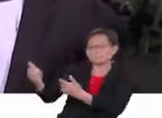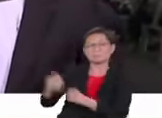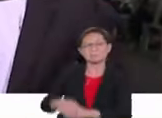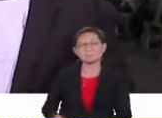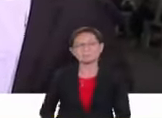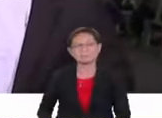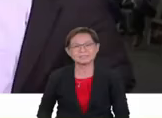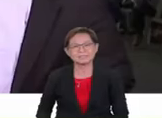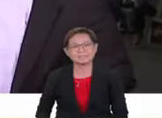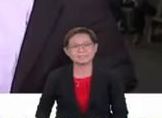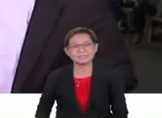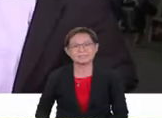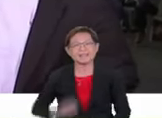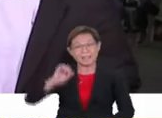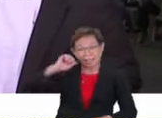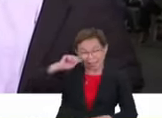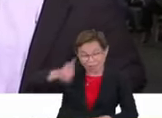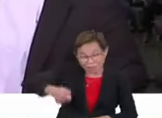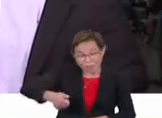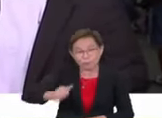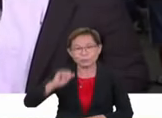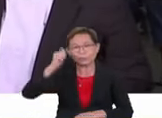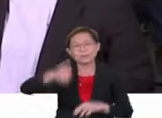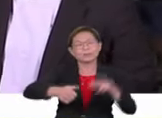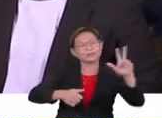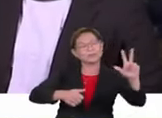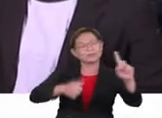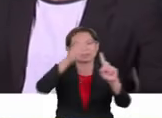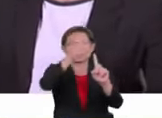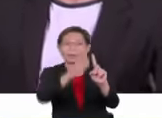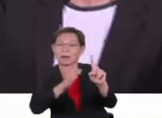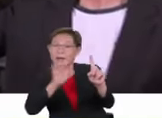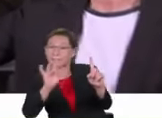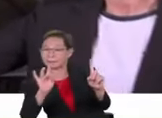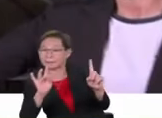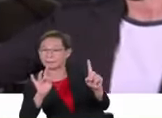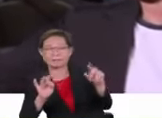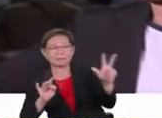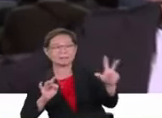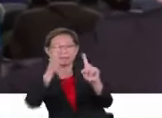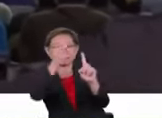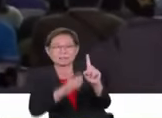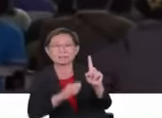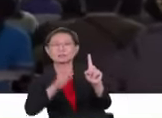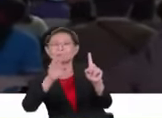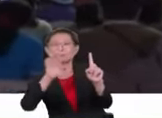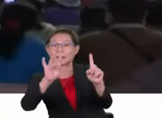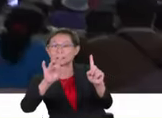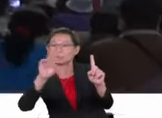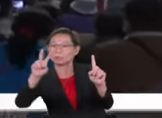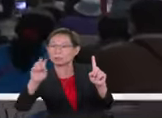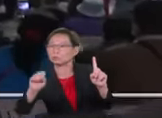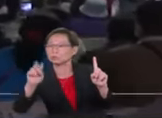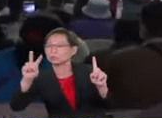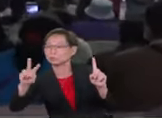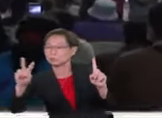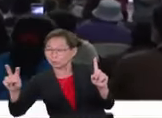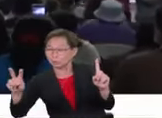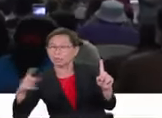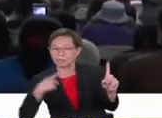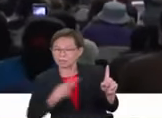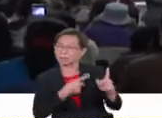Ya. Pada esok hari, iaitu pada 31 Ogos 2022, kita